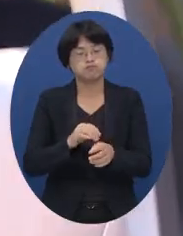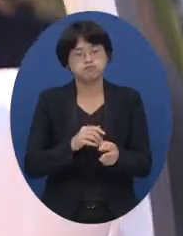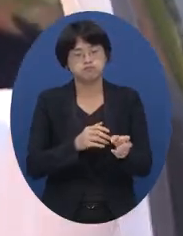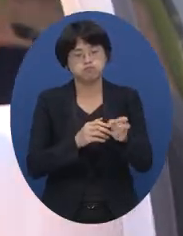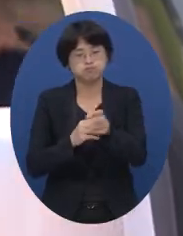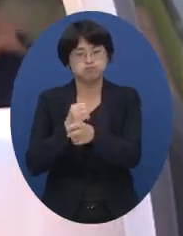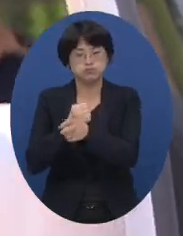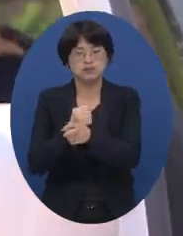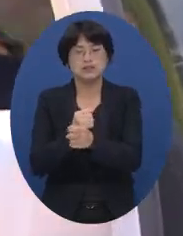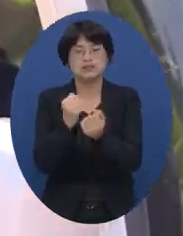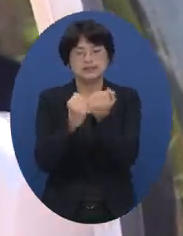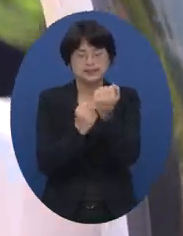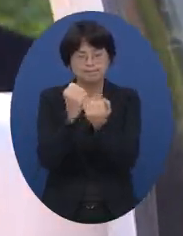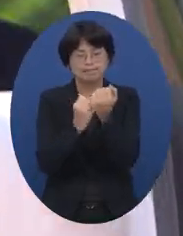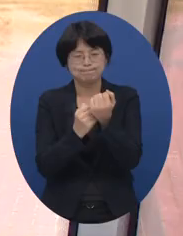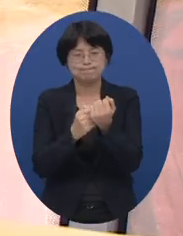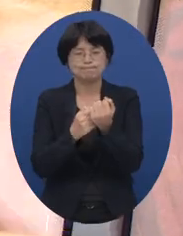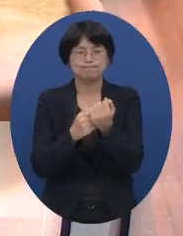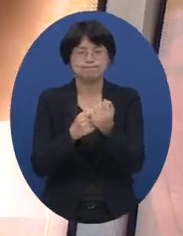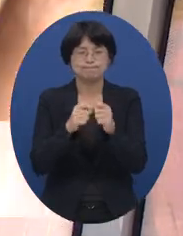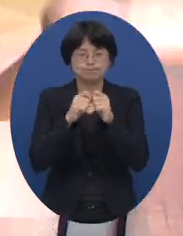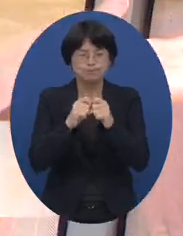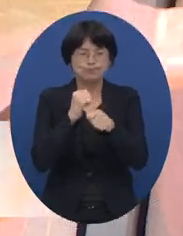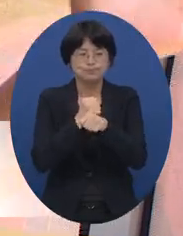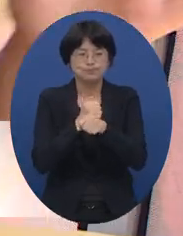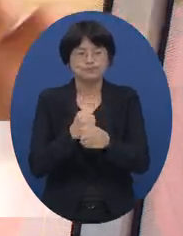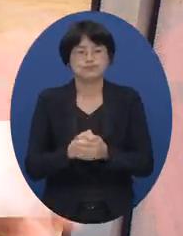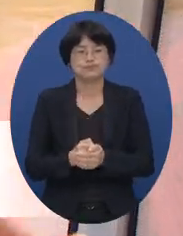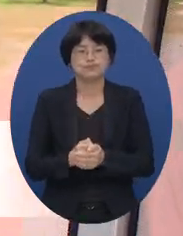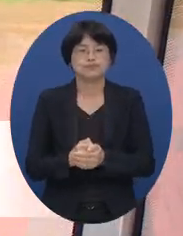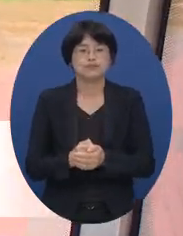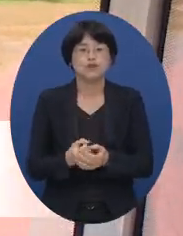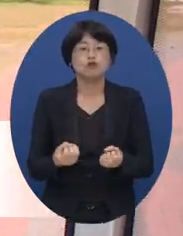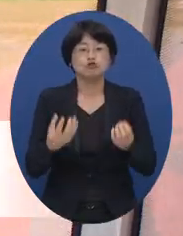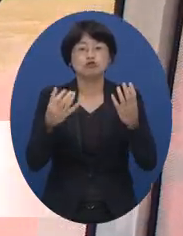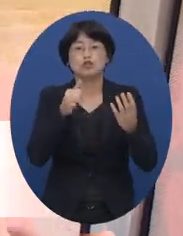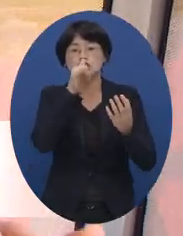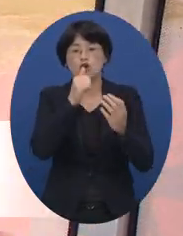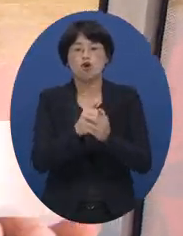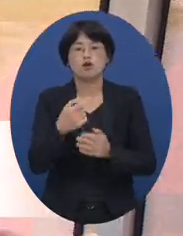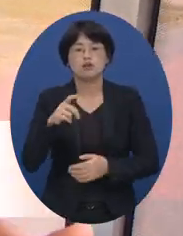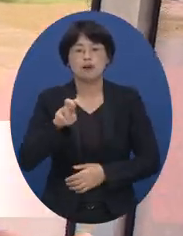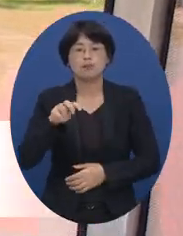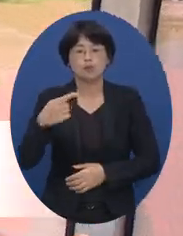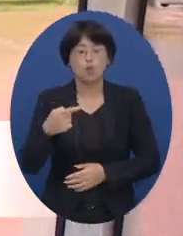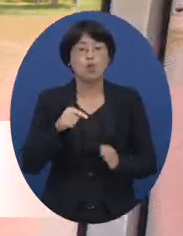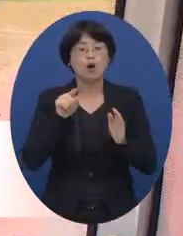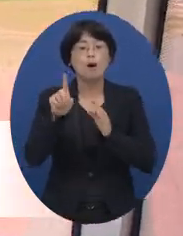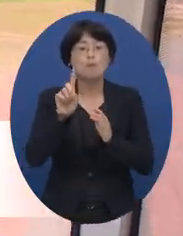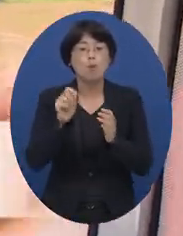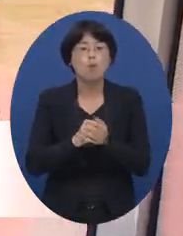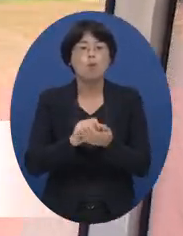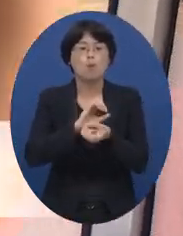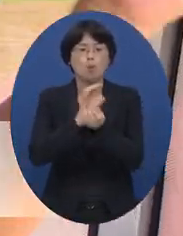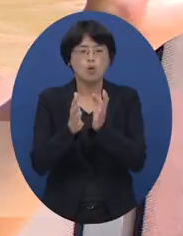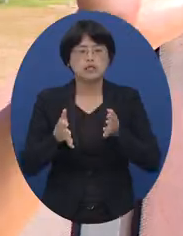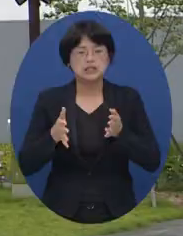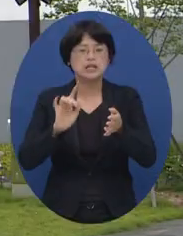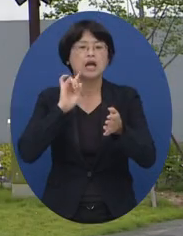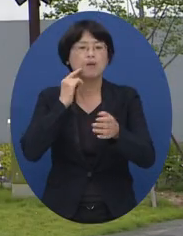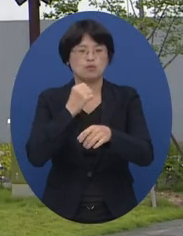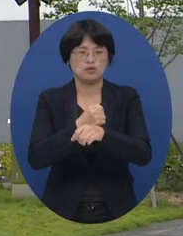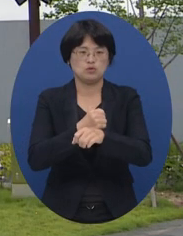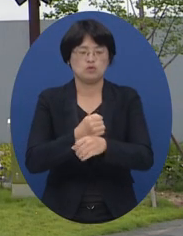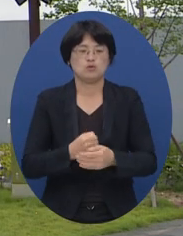가이드의 자세한 설명도 곁들여집니다. 재즈 페스티벌 열리고 저 남도 쪽으로 가면은 남도에는 아주 꽃길이 예쁘게 조성돼